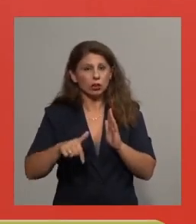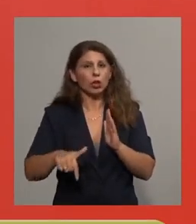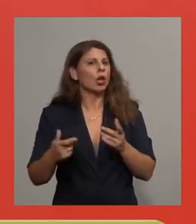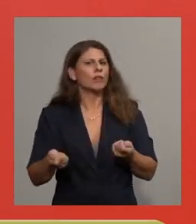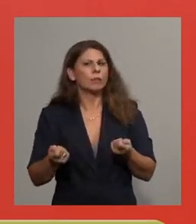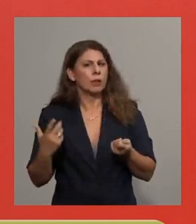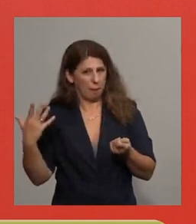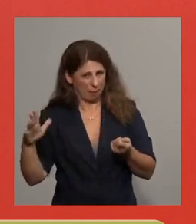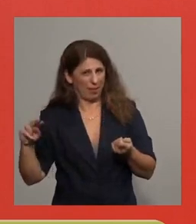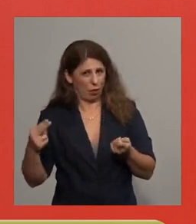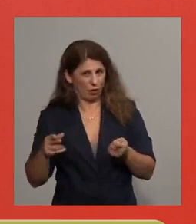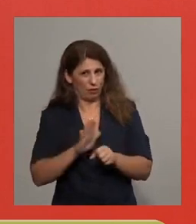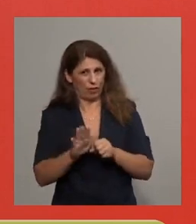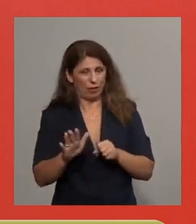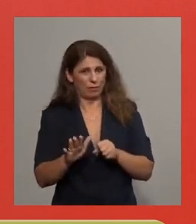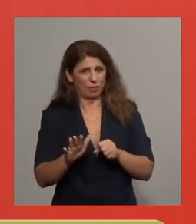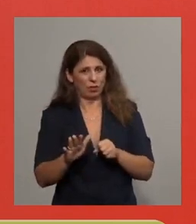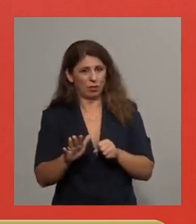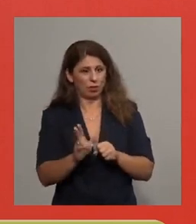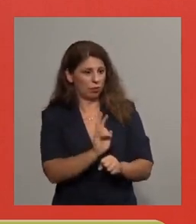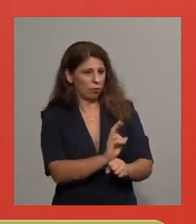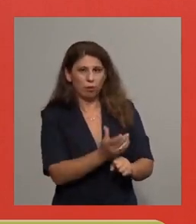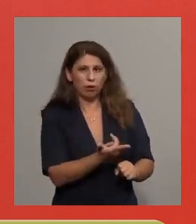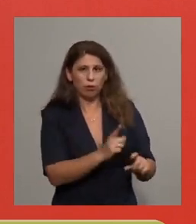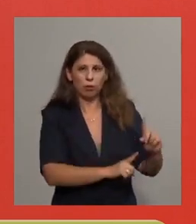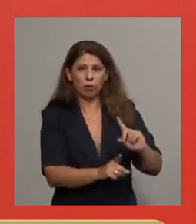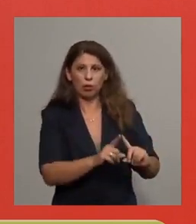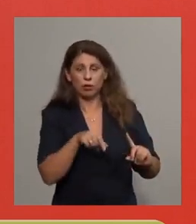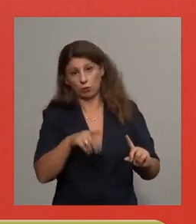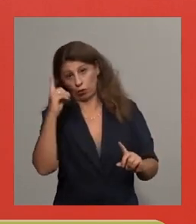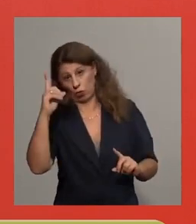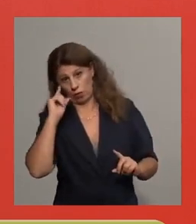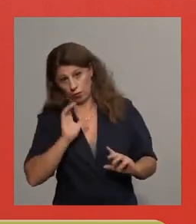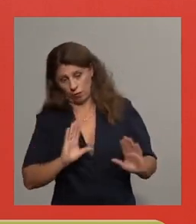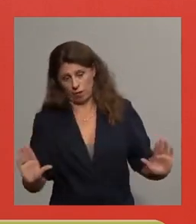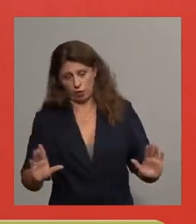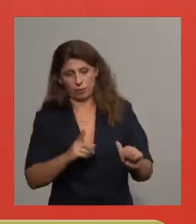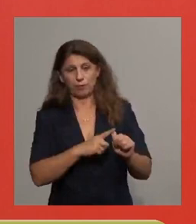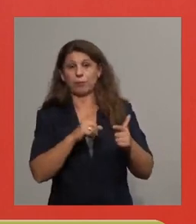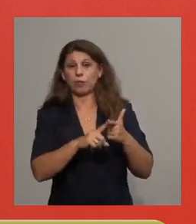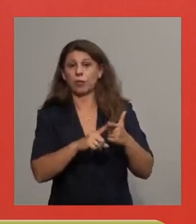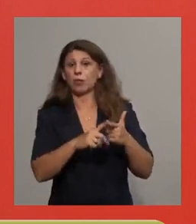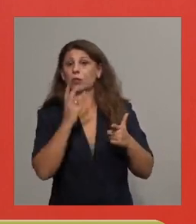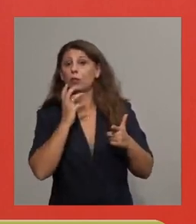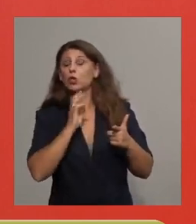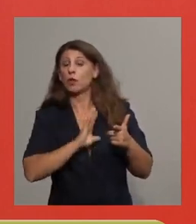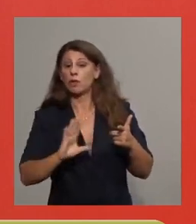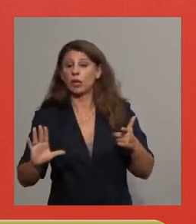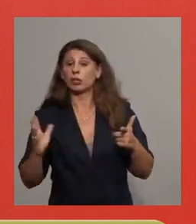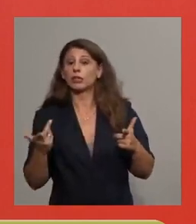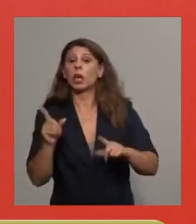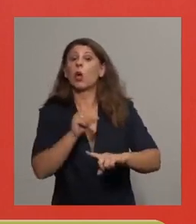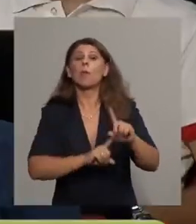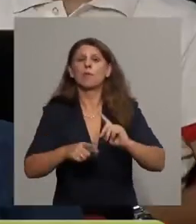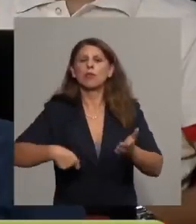το κάνει με 500 ευρώ. Αυτό είναι το ένα δεδομένο. Και το άλλο, το σοβαρότερο, είναι το